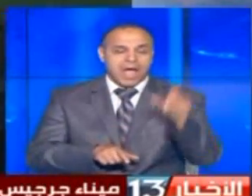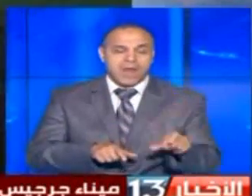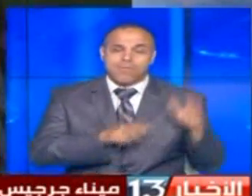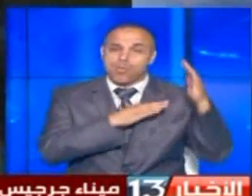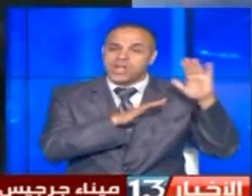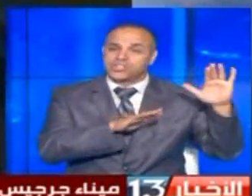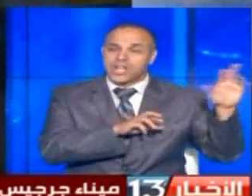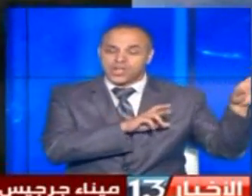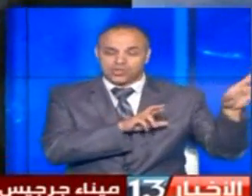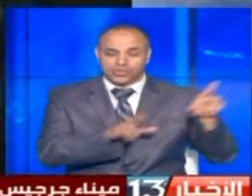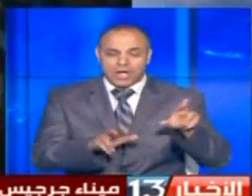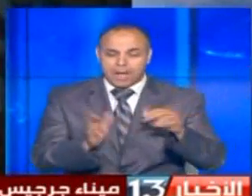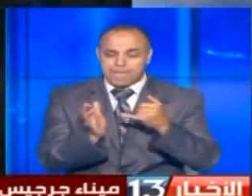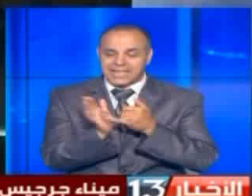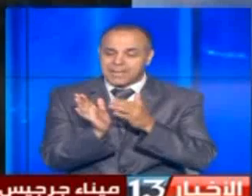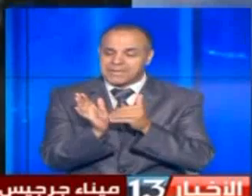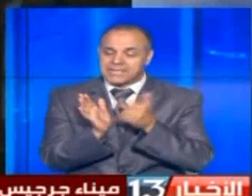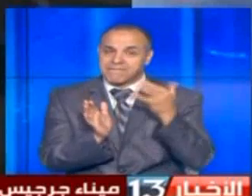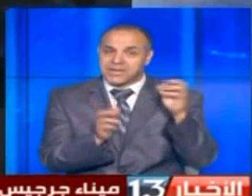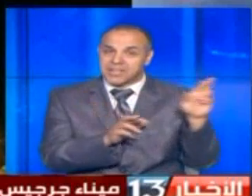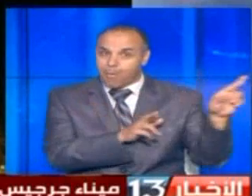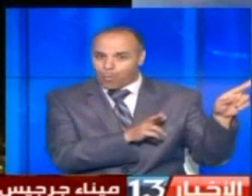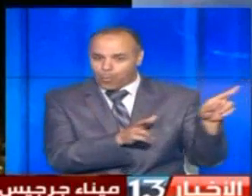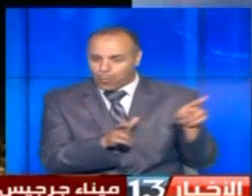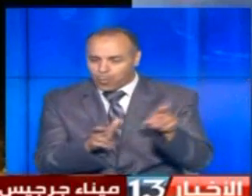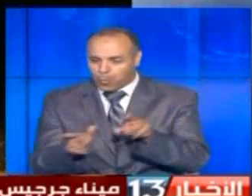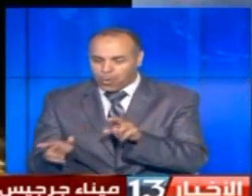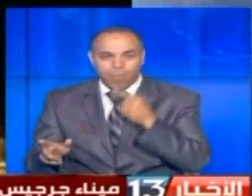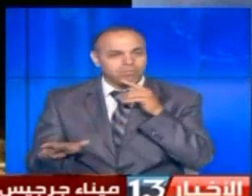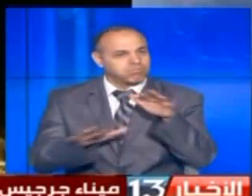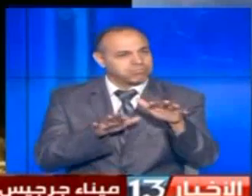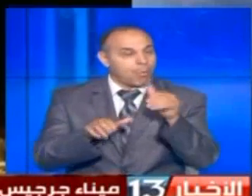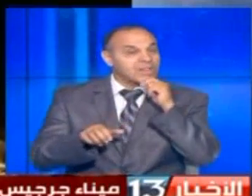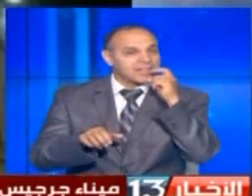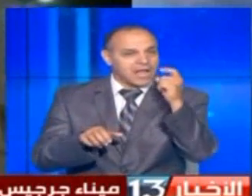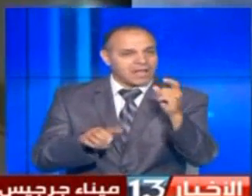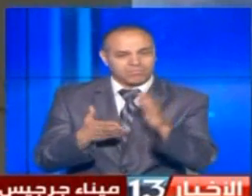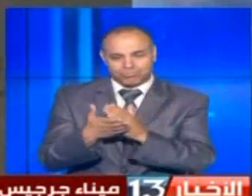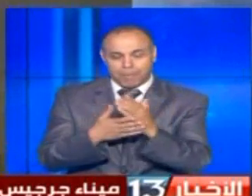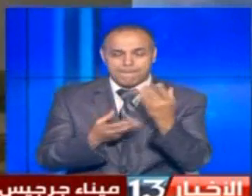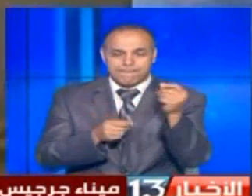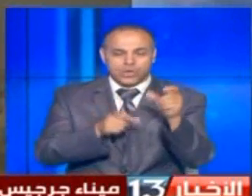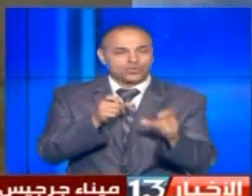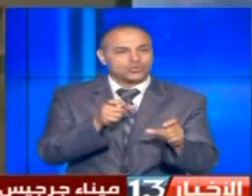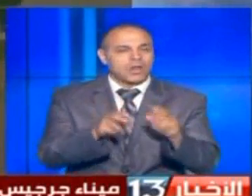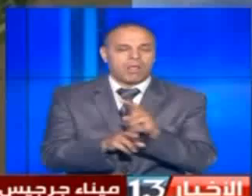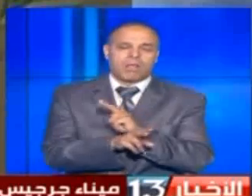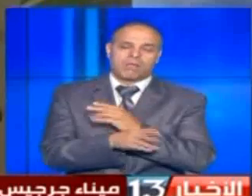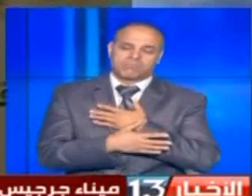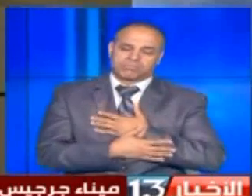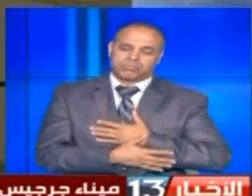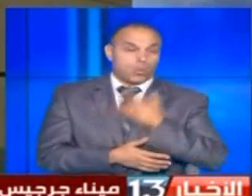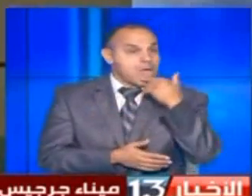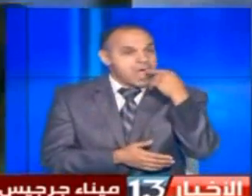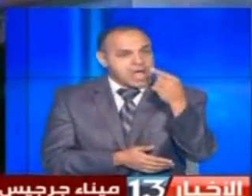رحلة انطلقت من مدينة مارسيليا الفرنسية في إجراء من المنتظر أن يوفر الكثير من الراحة